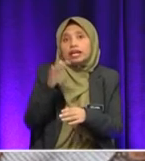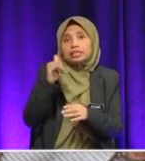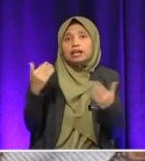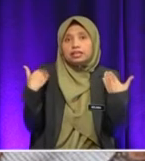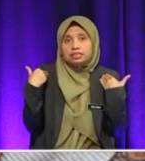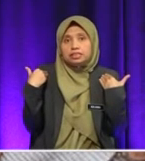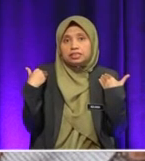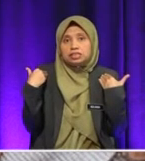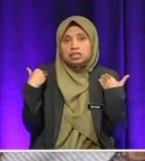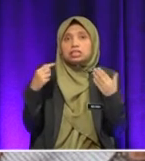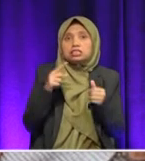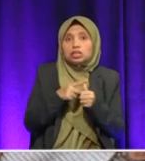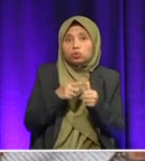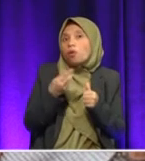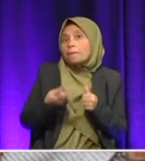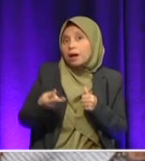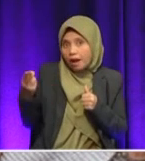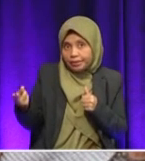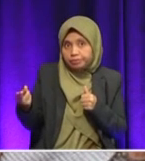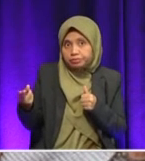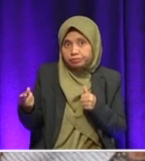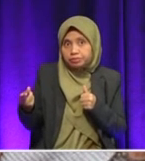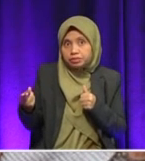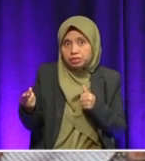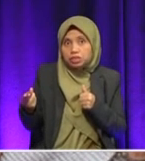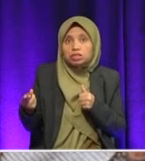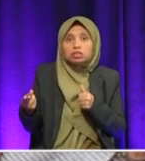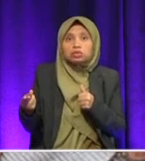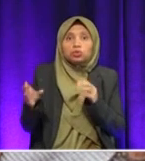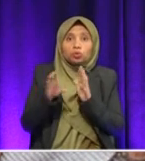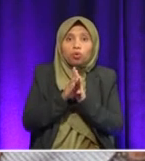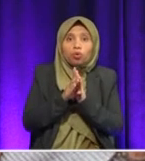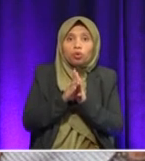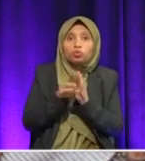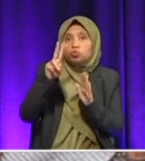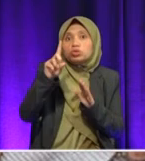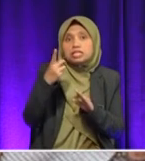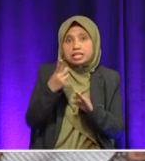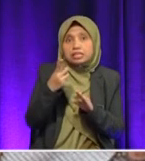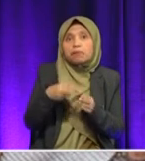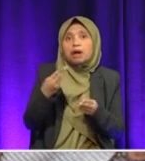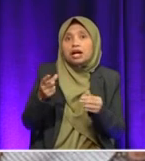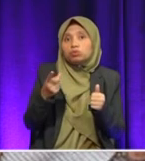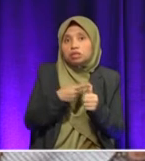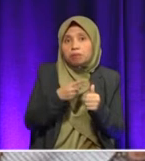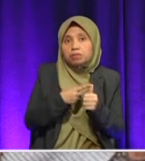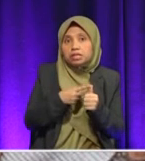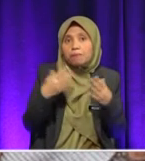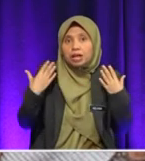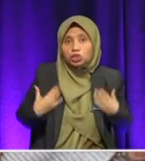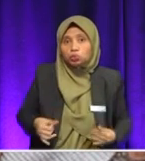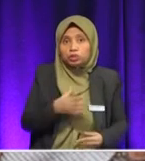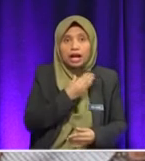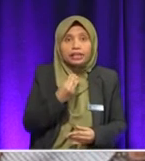pertama adalah kos bahan khotbah Hani ceritakan Duo Jo bahan kesini bahan utama yaitu Feby dan